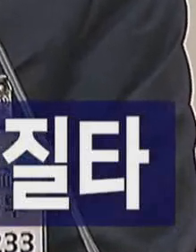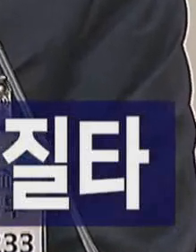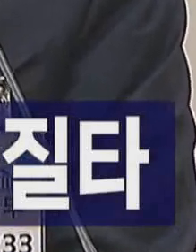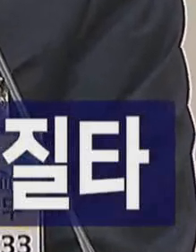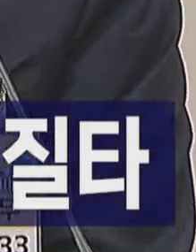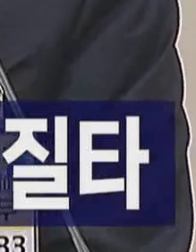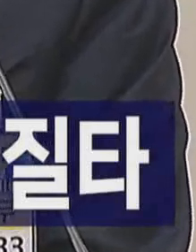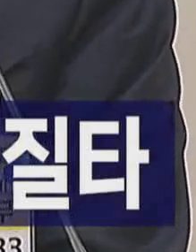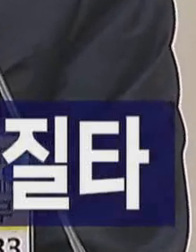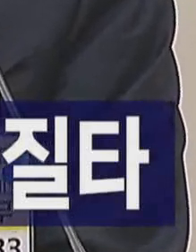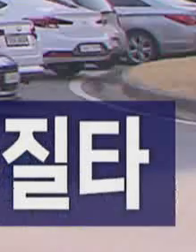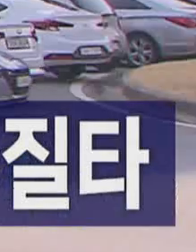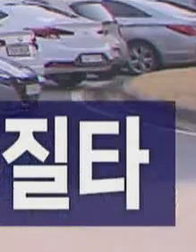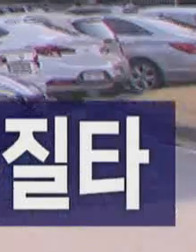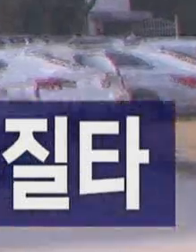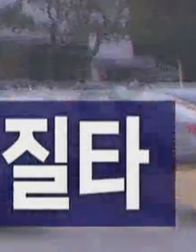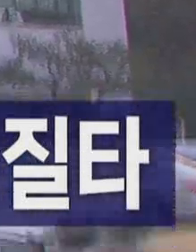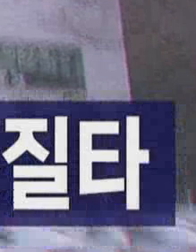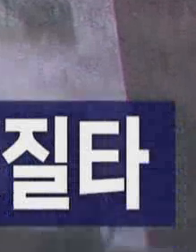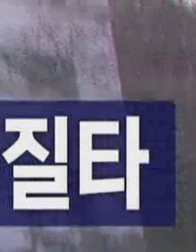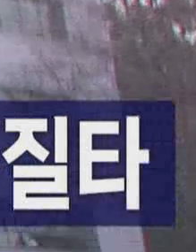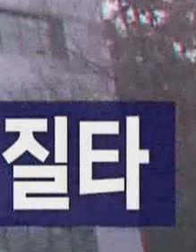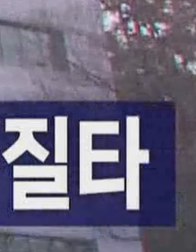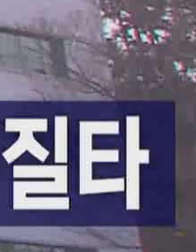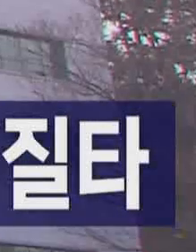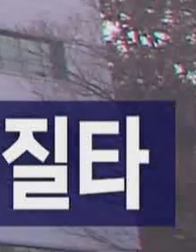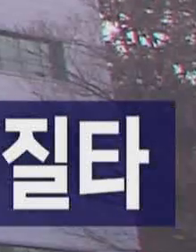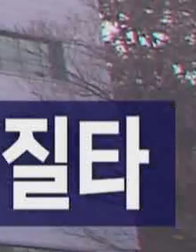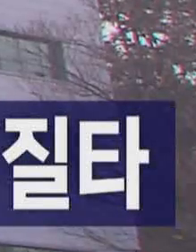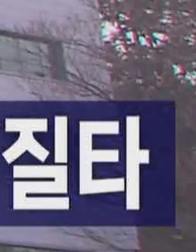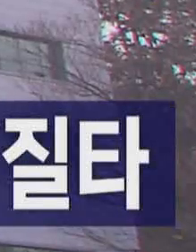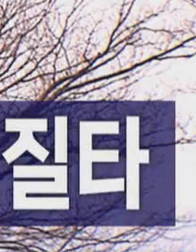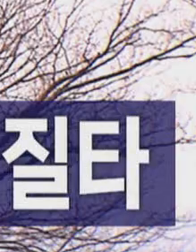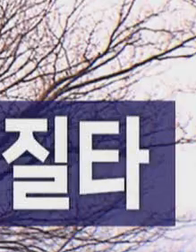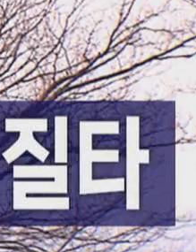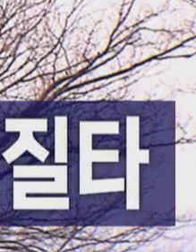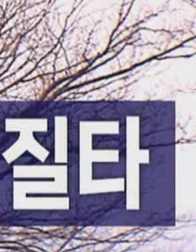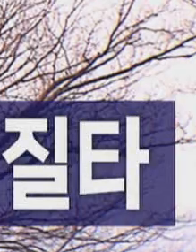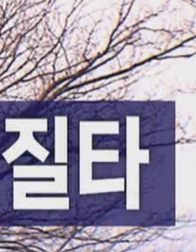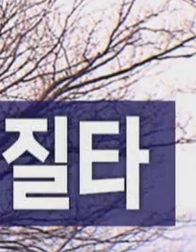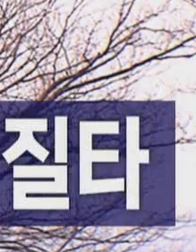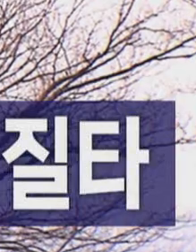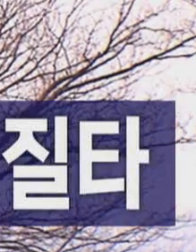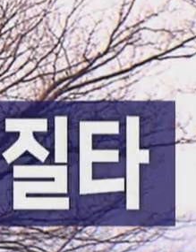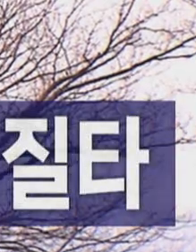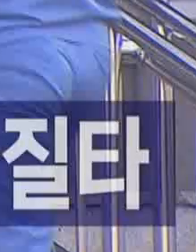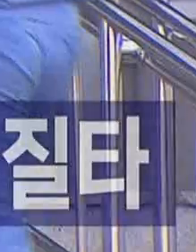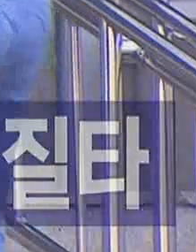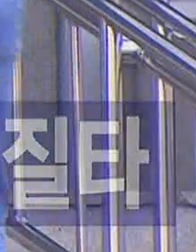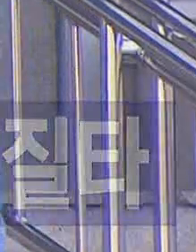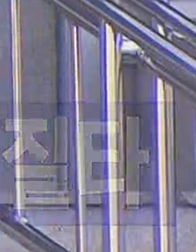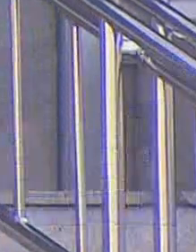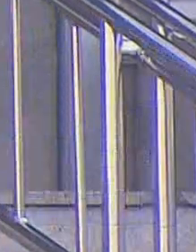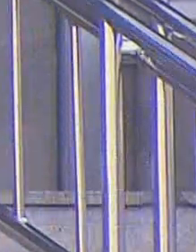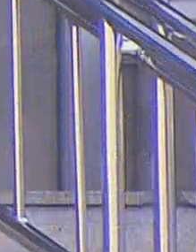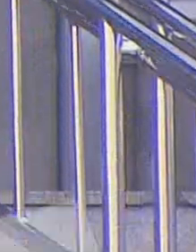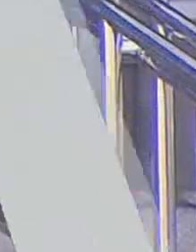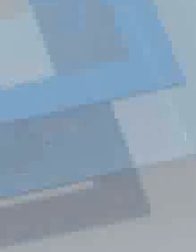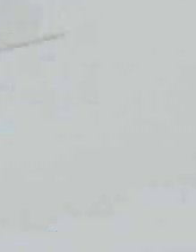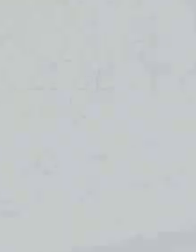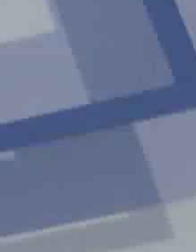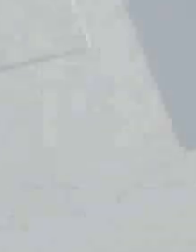참 의의가 없었습니다. 광양제철소는 이번 주 실시될 현장 점검에도 언론사의 취재를 막겠다는